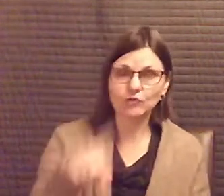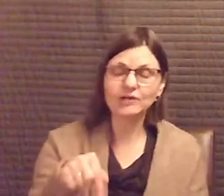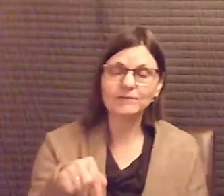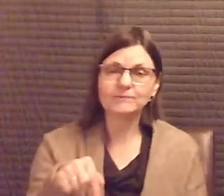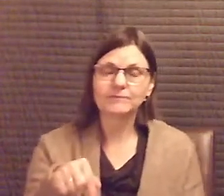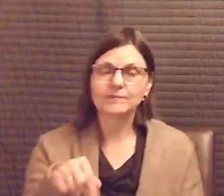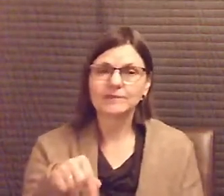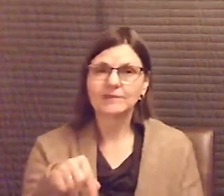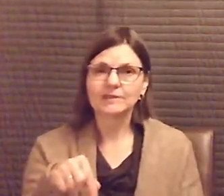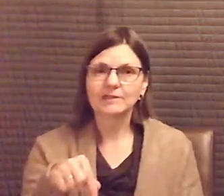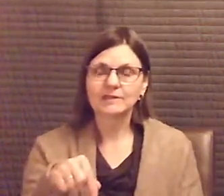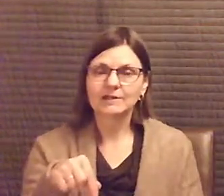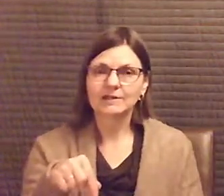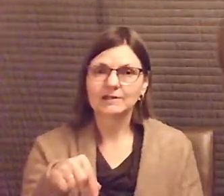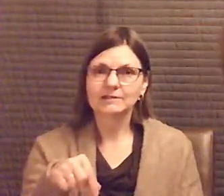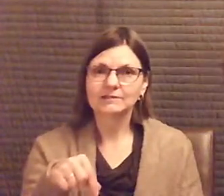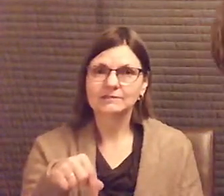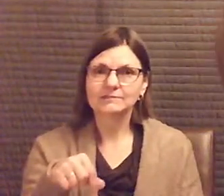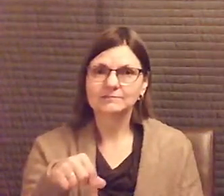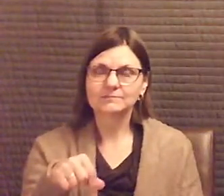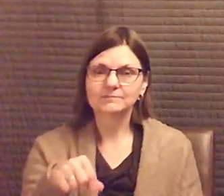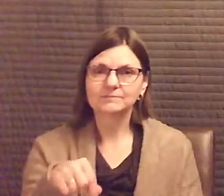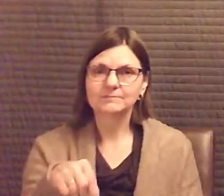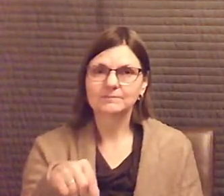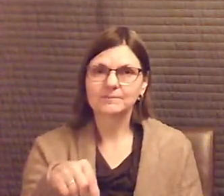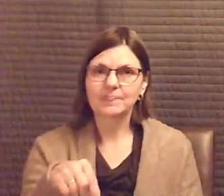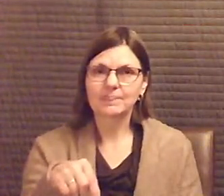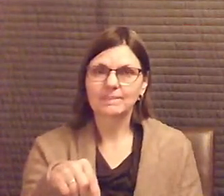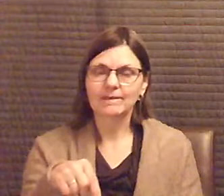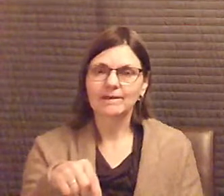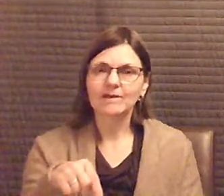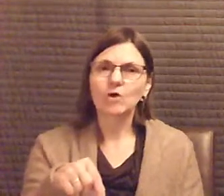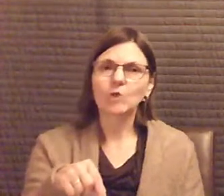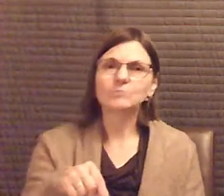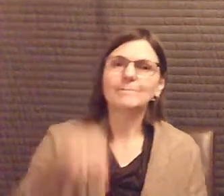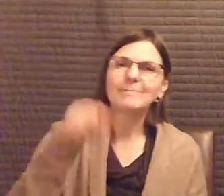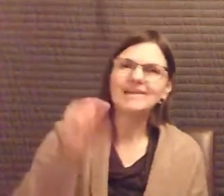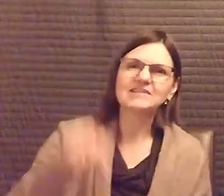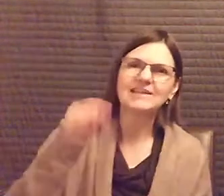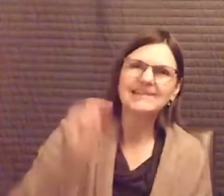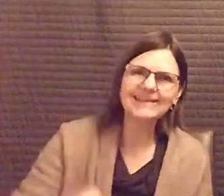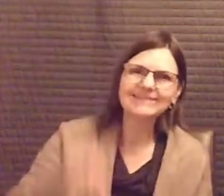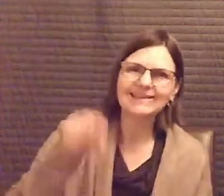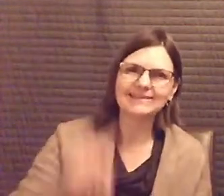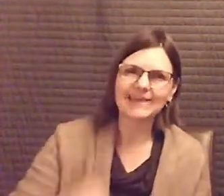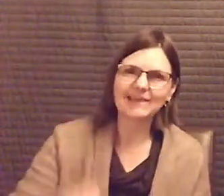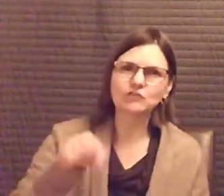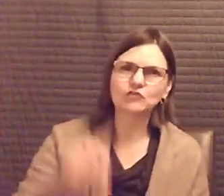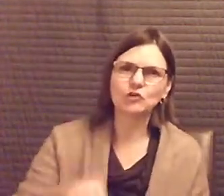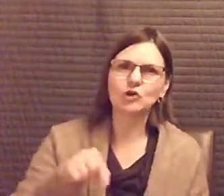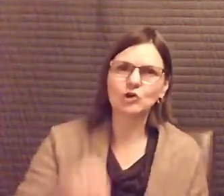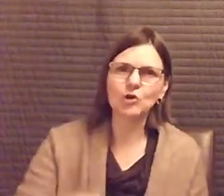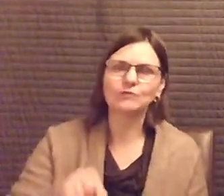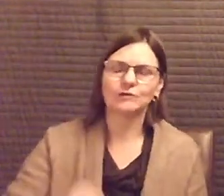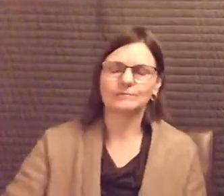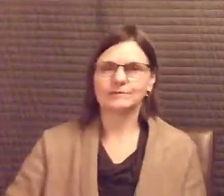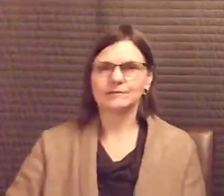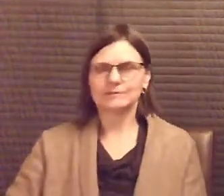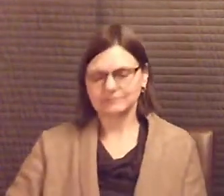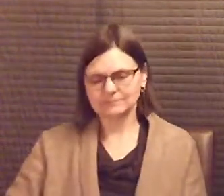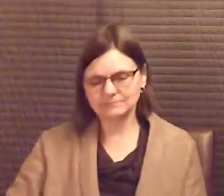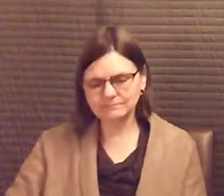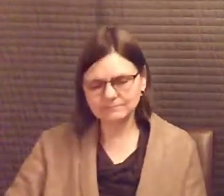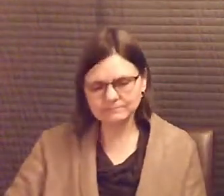zonde lucas mijn will not be in jeeves omdat mensen niet in jezus zullen geloven